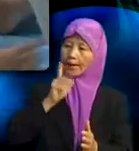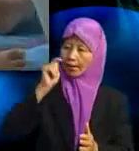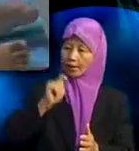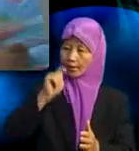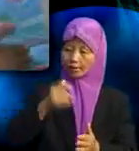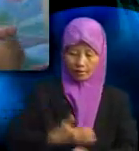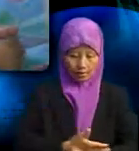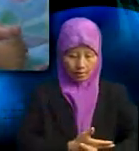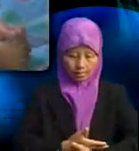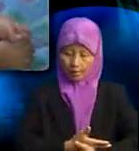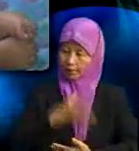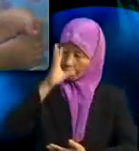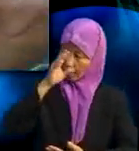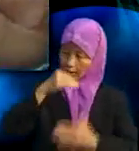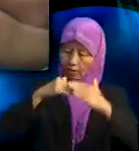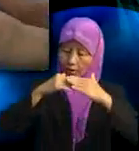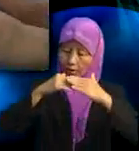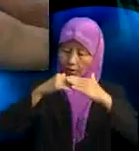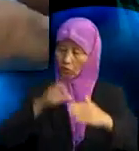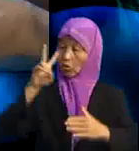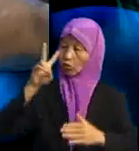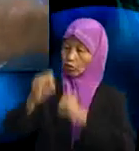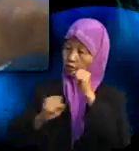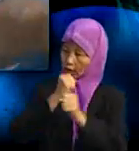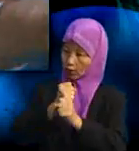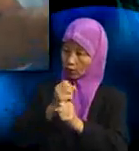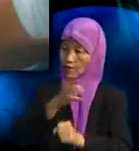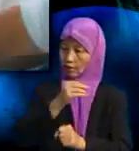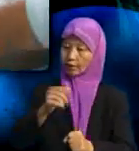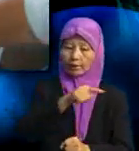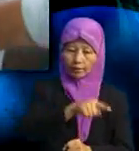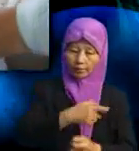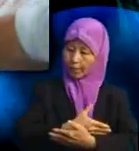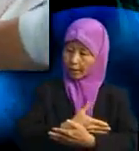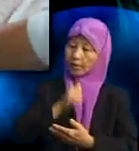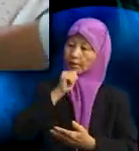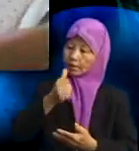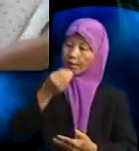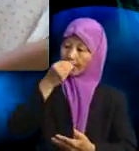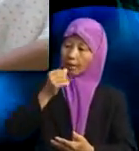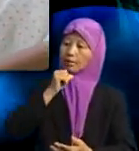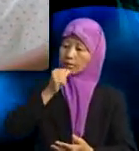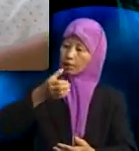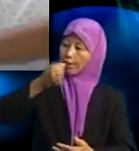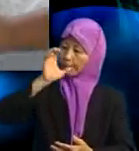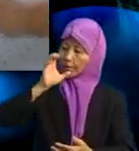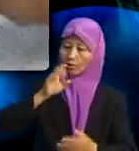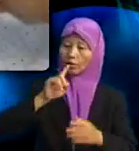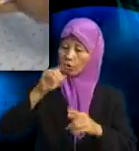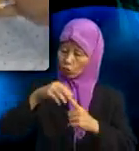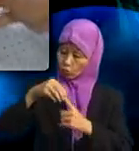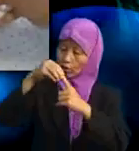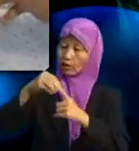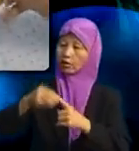air kencing bayi lelaki yang berumur di bawah 2 tahun dan ia tidak makan dan minum